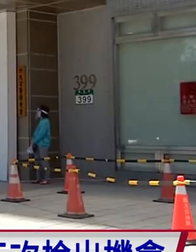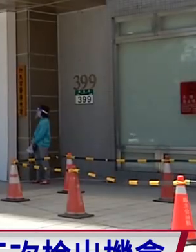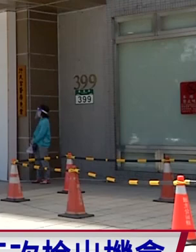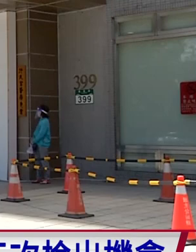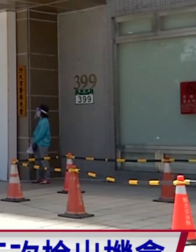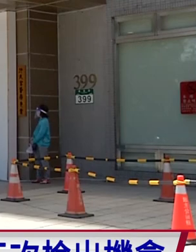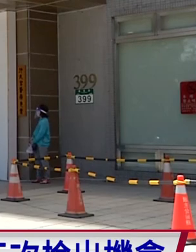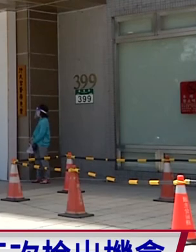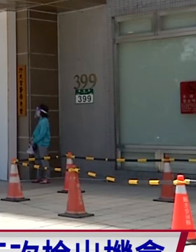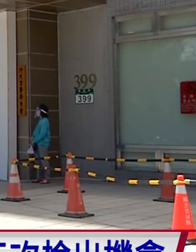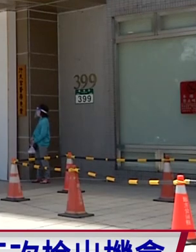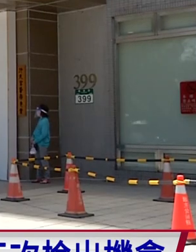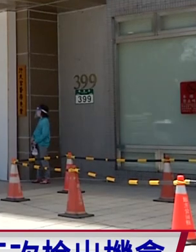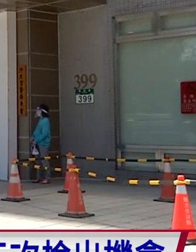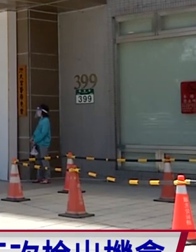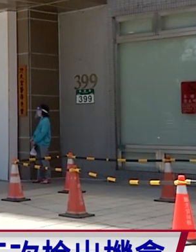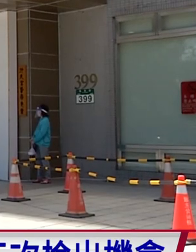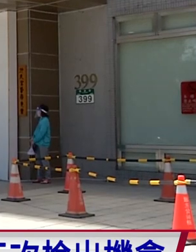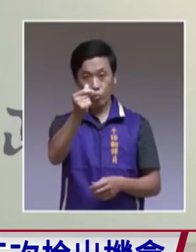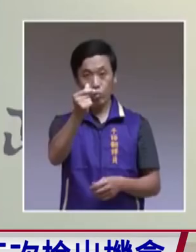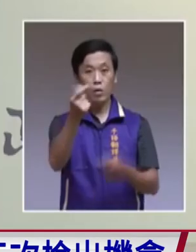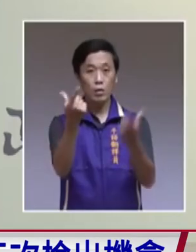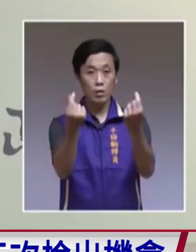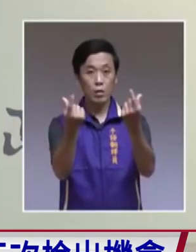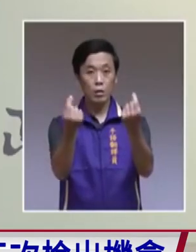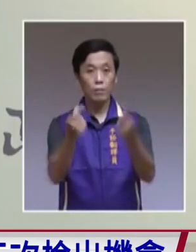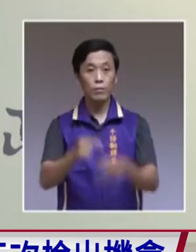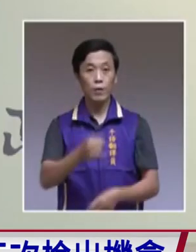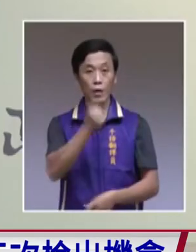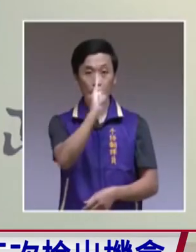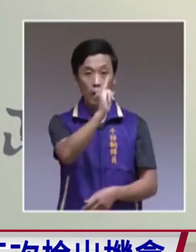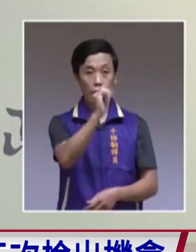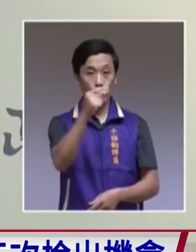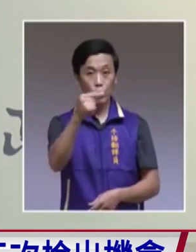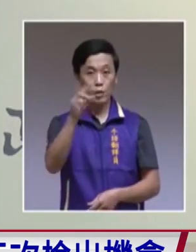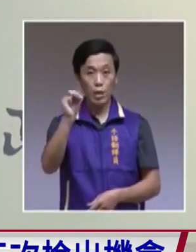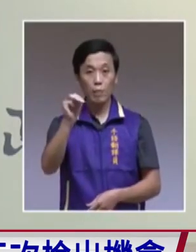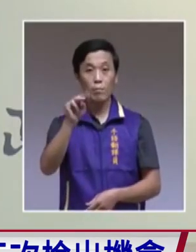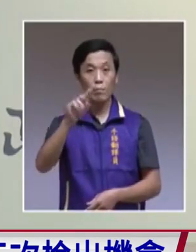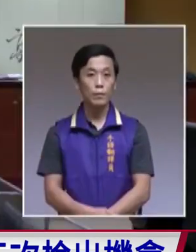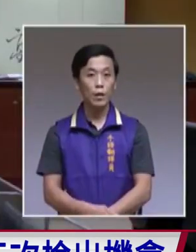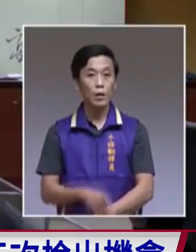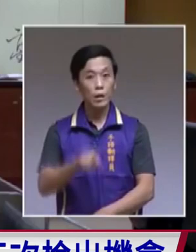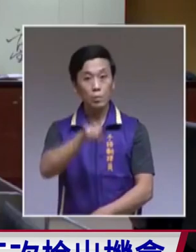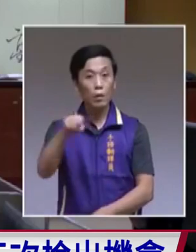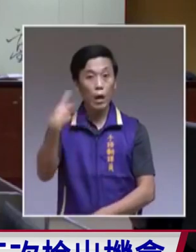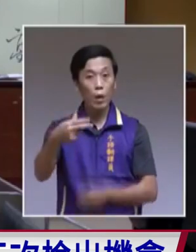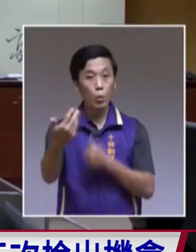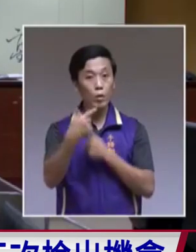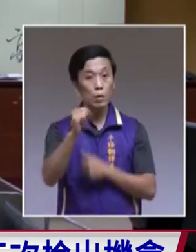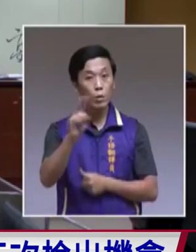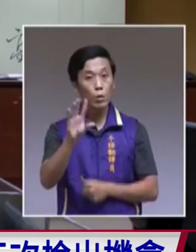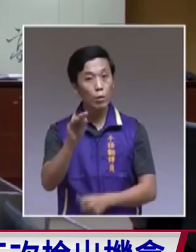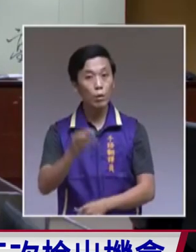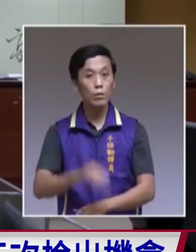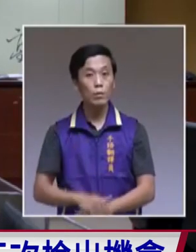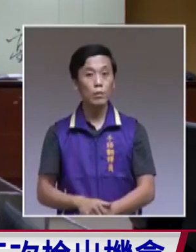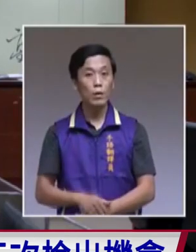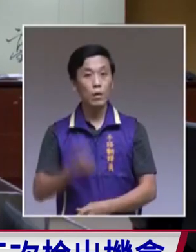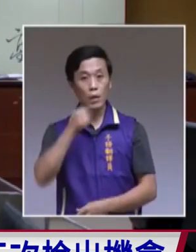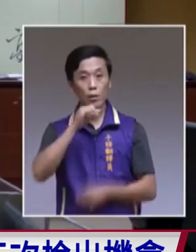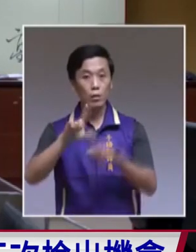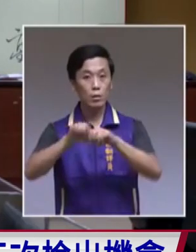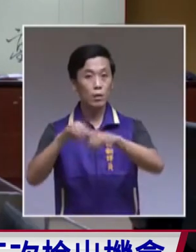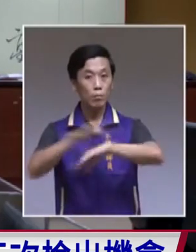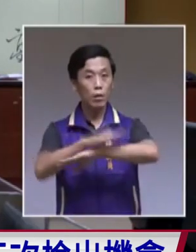状。院方却错失3次机会，相关资料都是高雄市卫生局自行搜集，呼吁恩主公医院重启疫调，调查时